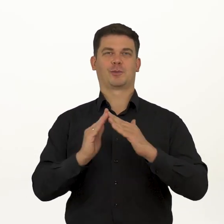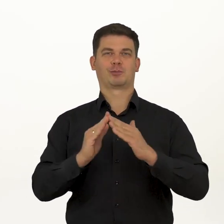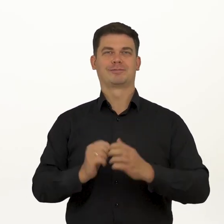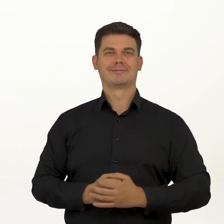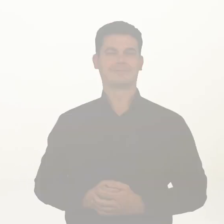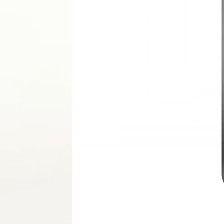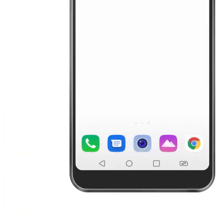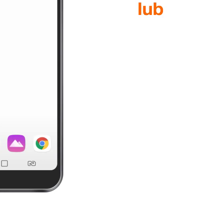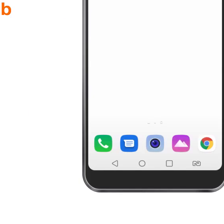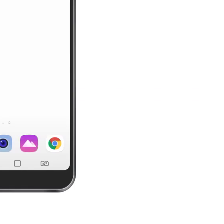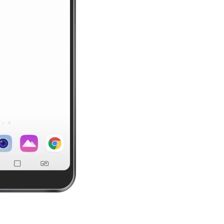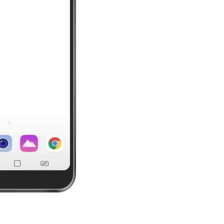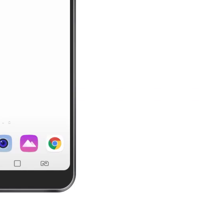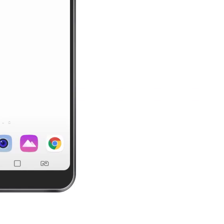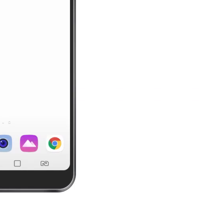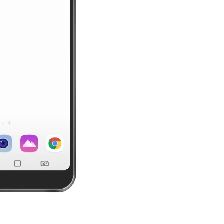z domu.